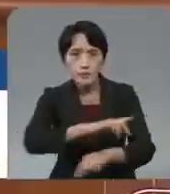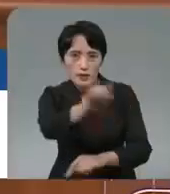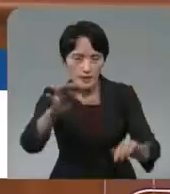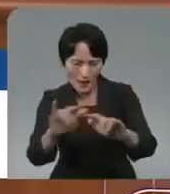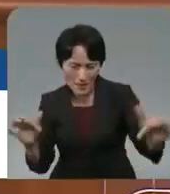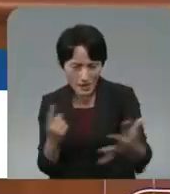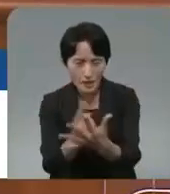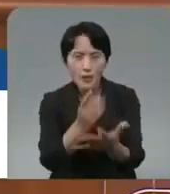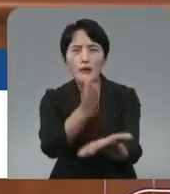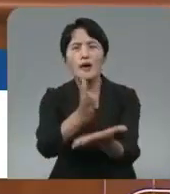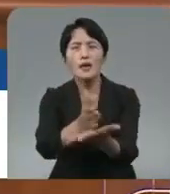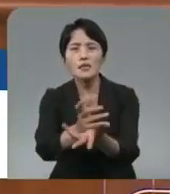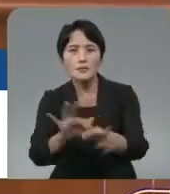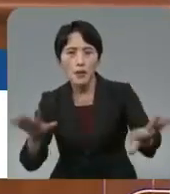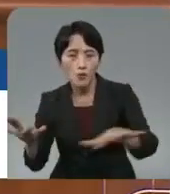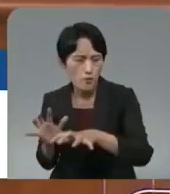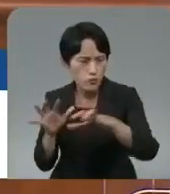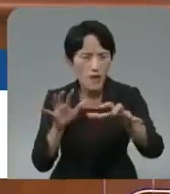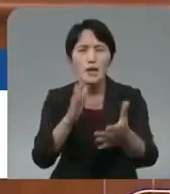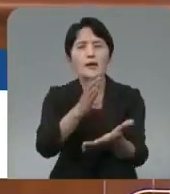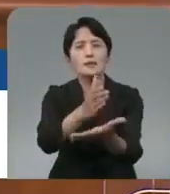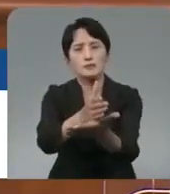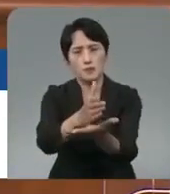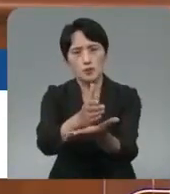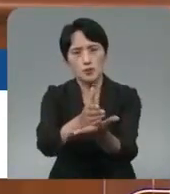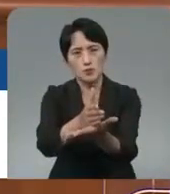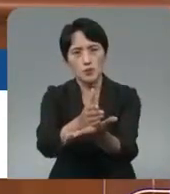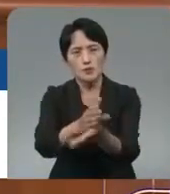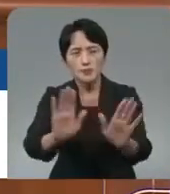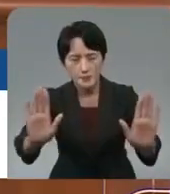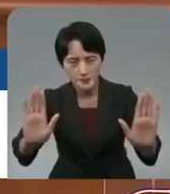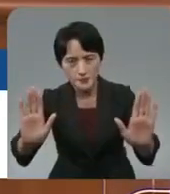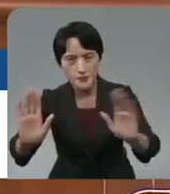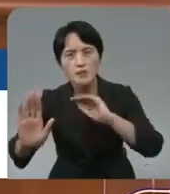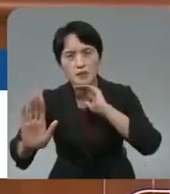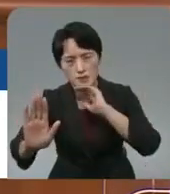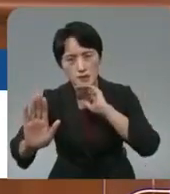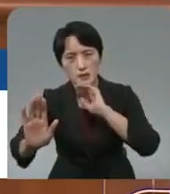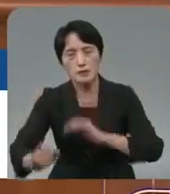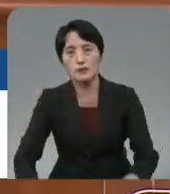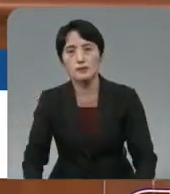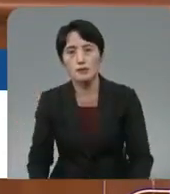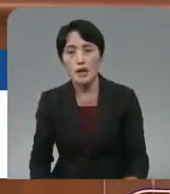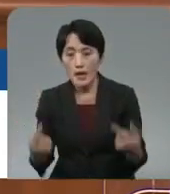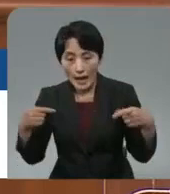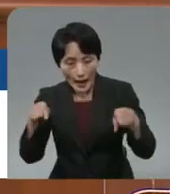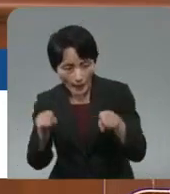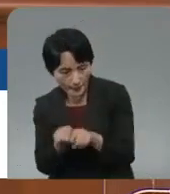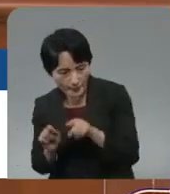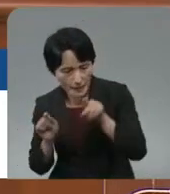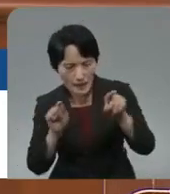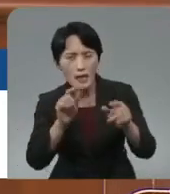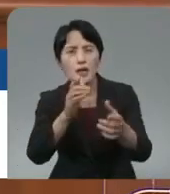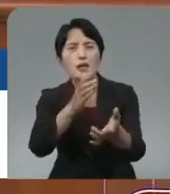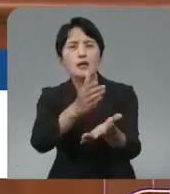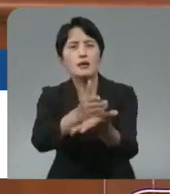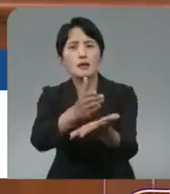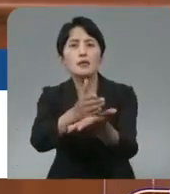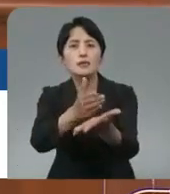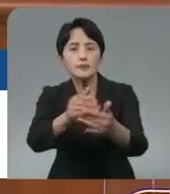с момента начала вакцинации против кори 19 одной дозой вакцины это 16 миллионов четыреста сорок две тысячи